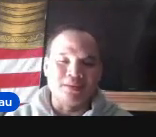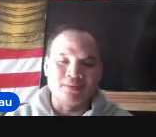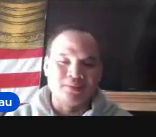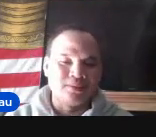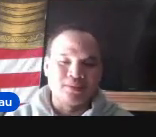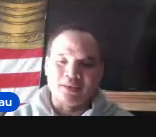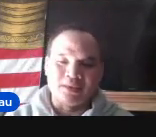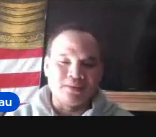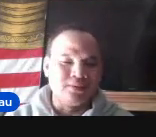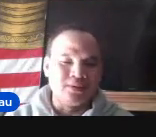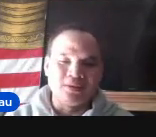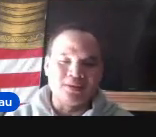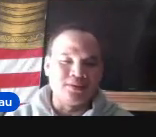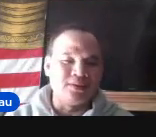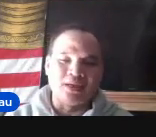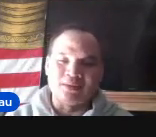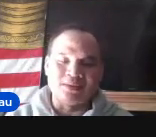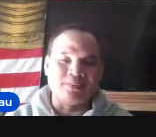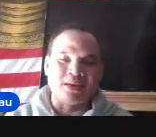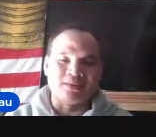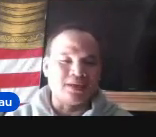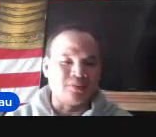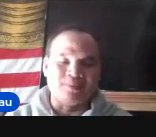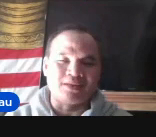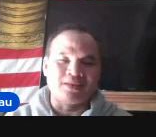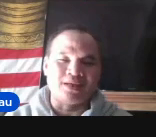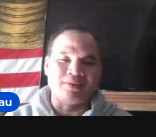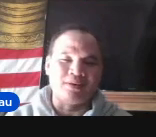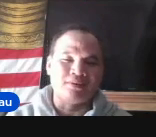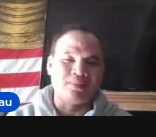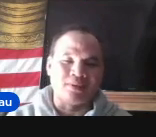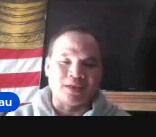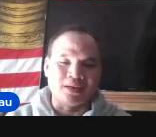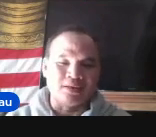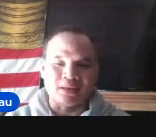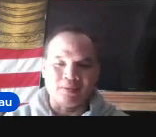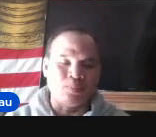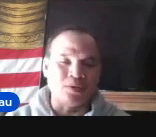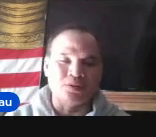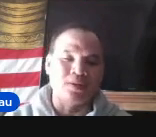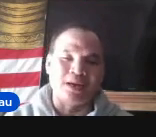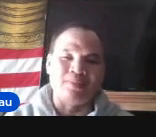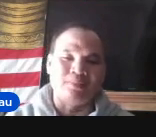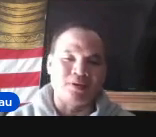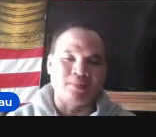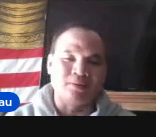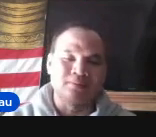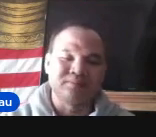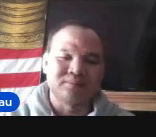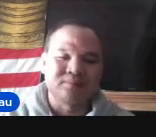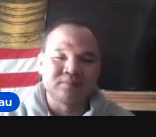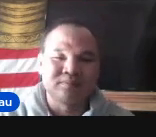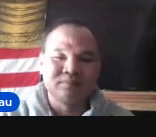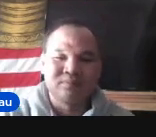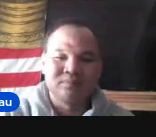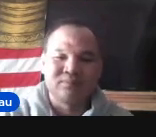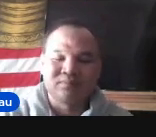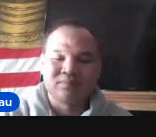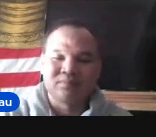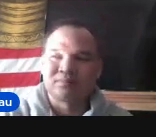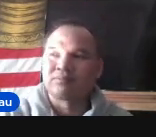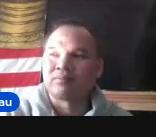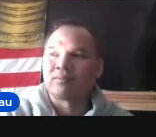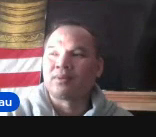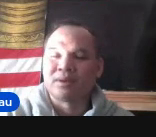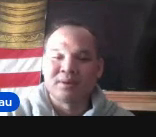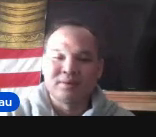ลน แล้วก็ประกอบกับเรื่องการปกครอง แล้วก็เห็นว่ากระจายอยู่มาสิ่ง ผมแถมนิดเดียวนะครับอาจารย์ดุริภาคได้เปิดประเด็นได้ดีคุณณัฐาเขาคุ